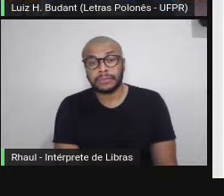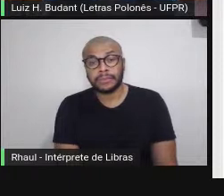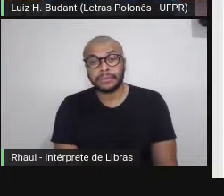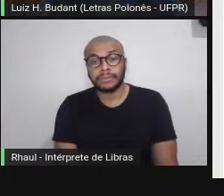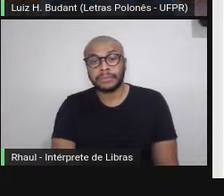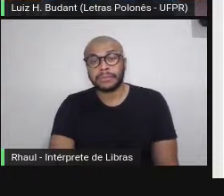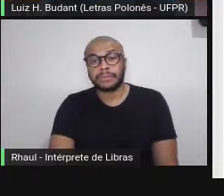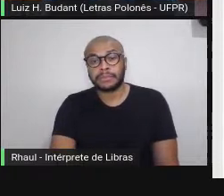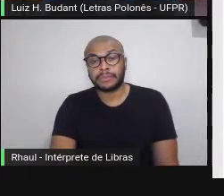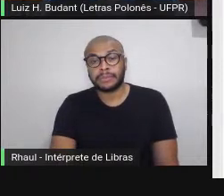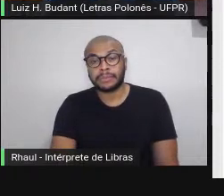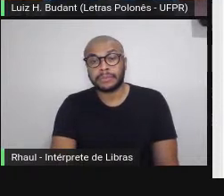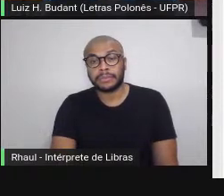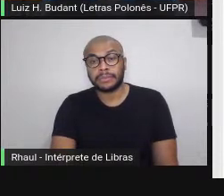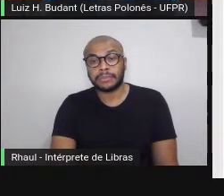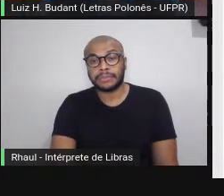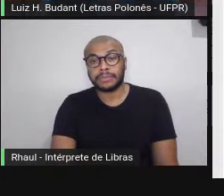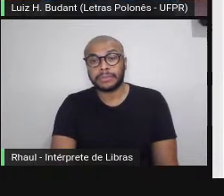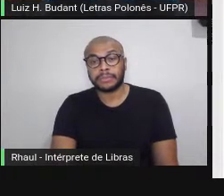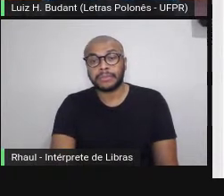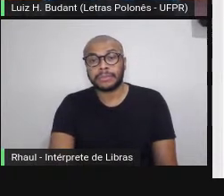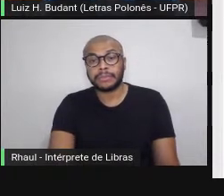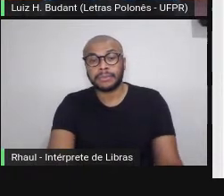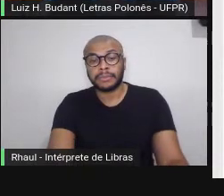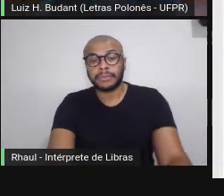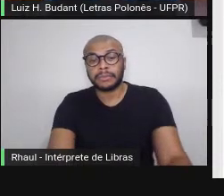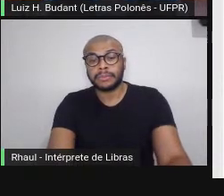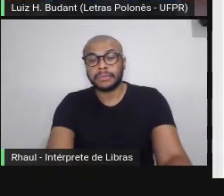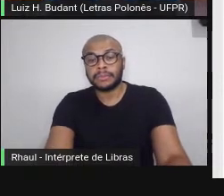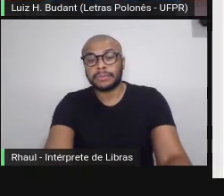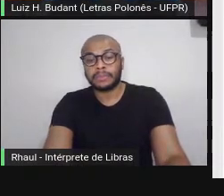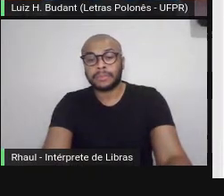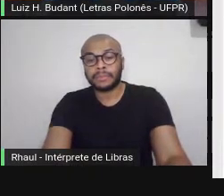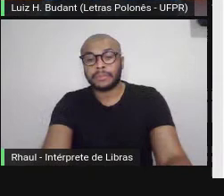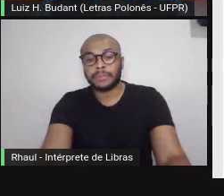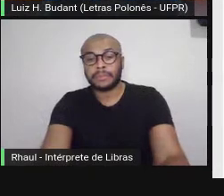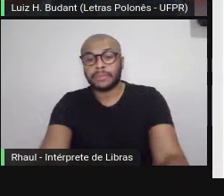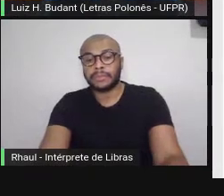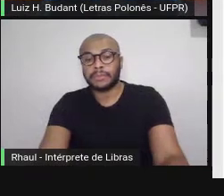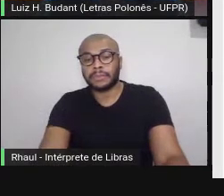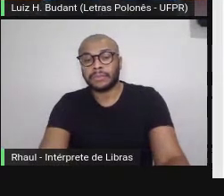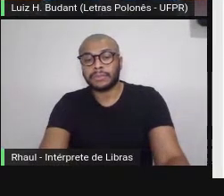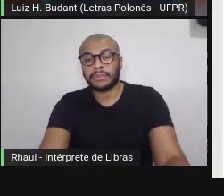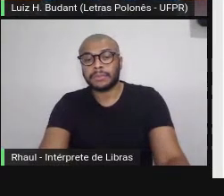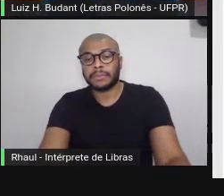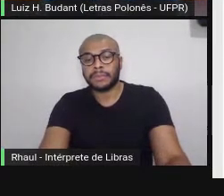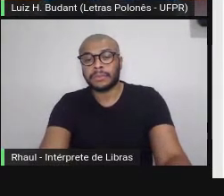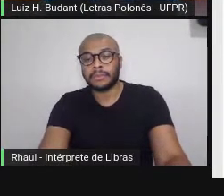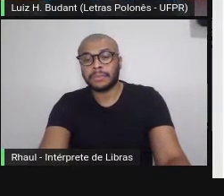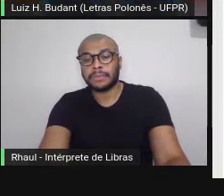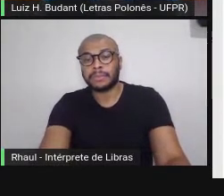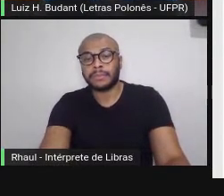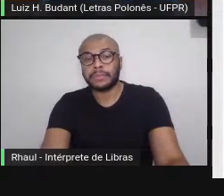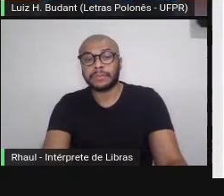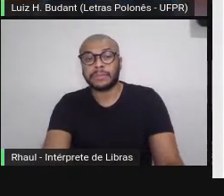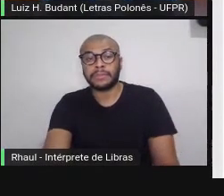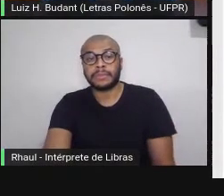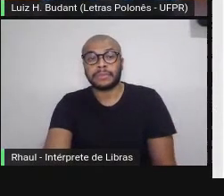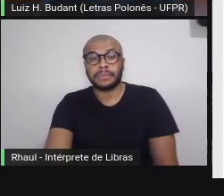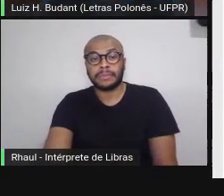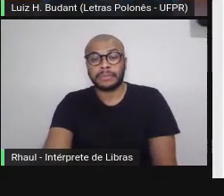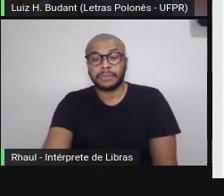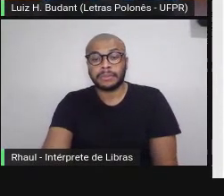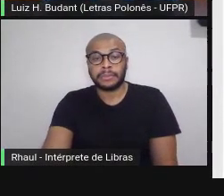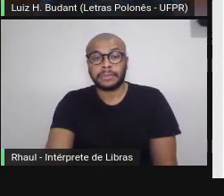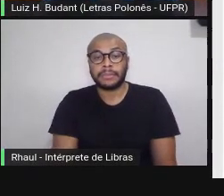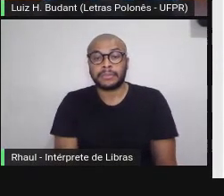imiona, to jest Anna, Beata, Maria, ale na przykład myślę o Annie, Beacie, Marii, o tyle nie zawsze odmieniamy